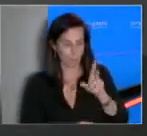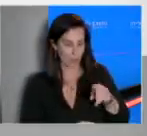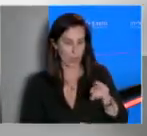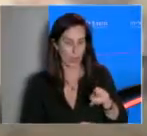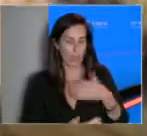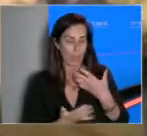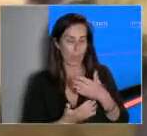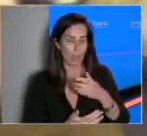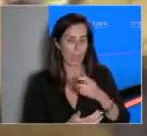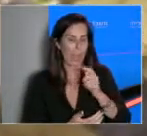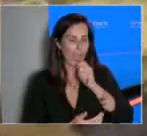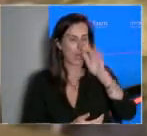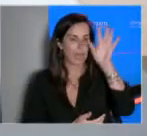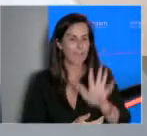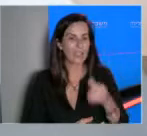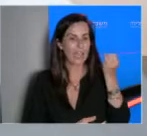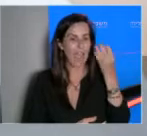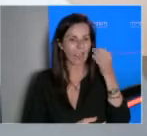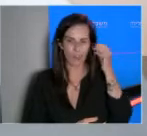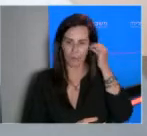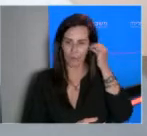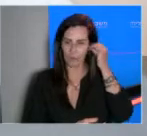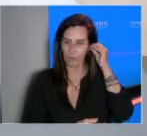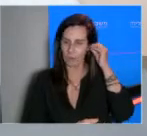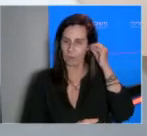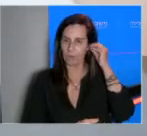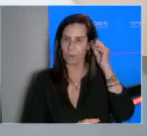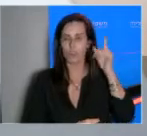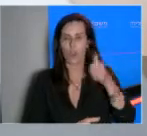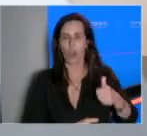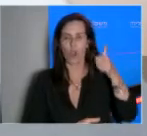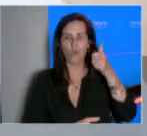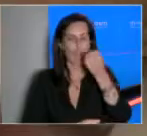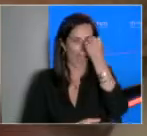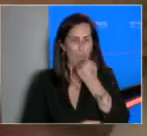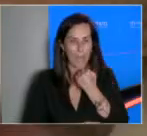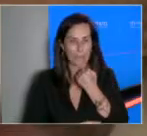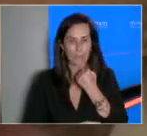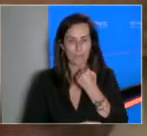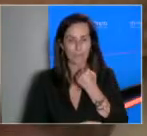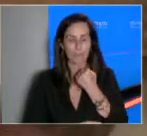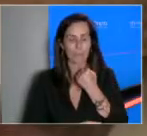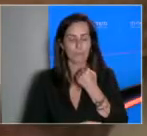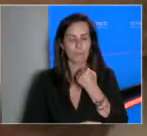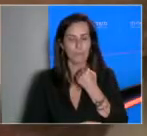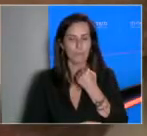לנו רעיון לטלוויזיה הקטרית של ראש הלשכה המדינית של חמאס, אסמאעיל הנייה,